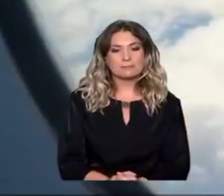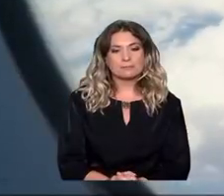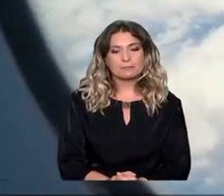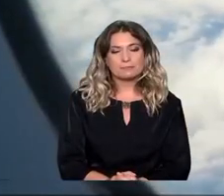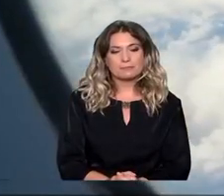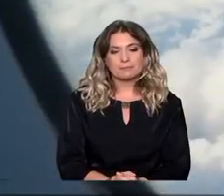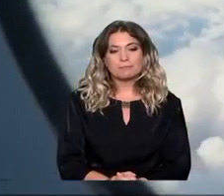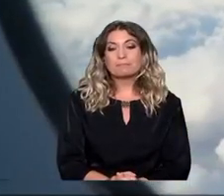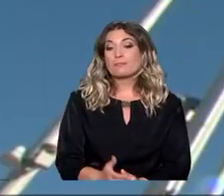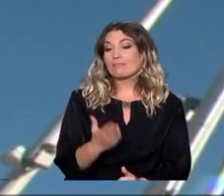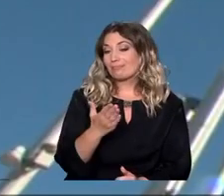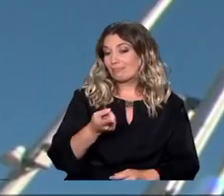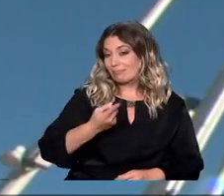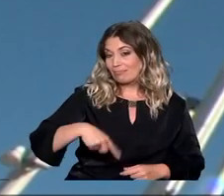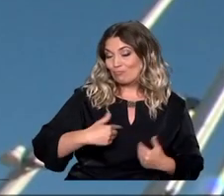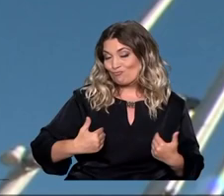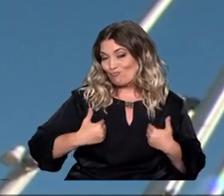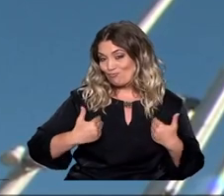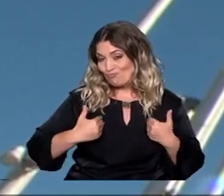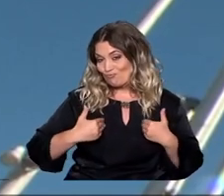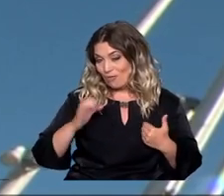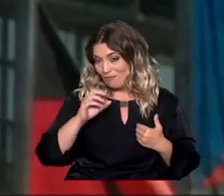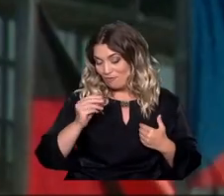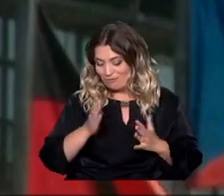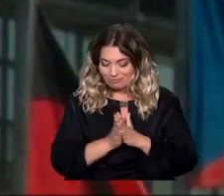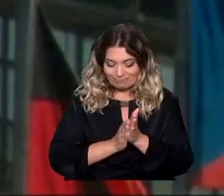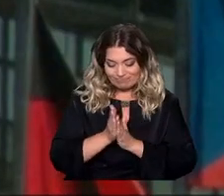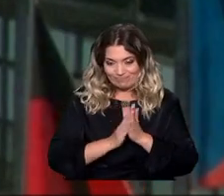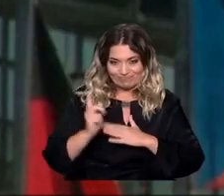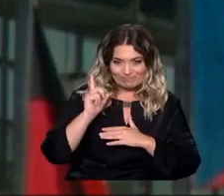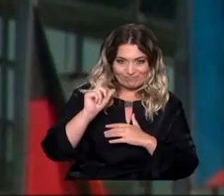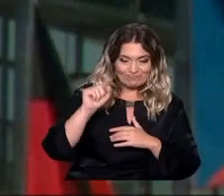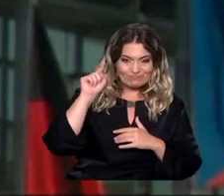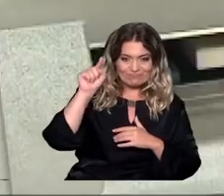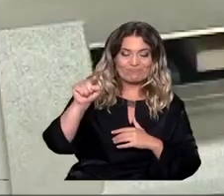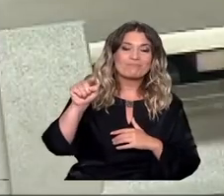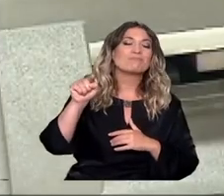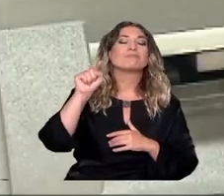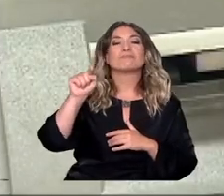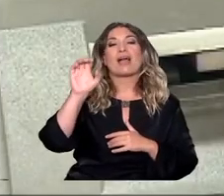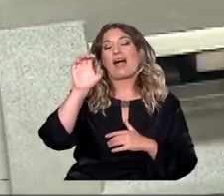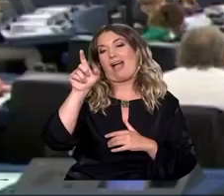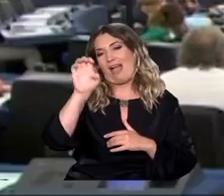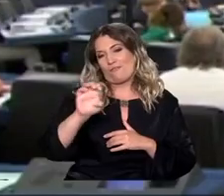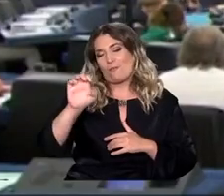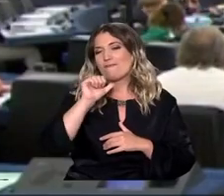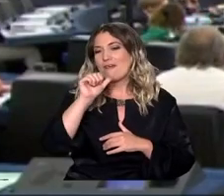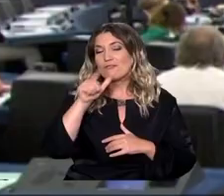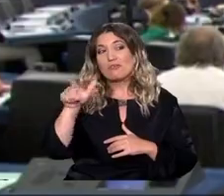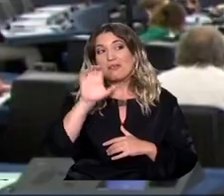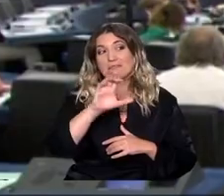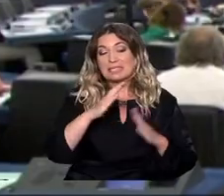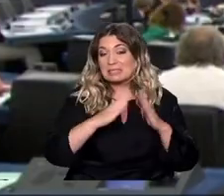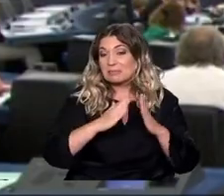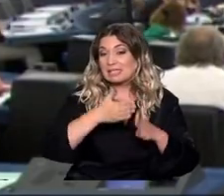Πακέτα άλλων βαλίτσες για Ευρωβουλή είναι ευρωβουλευτές και το σαφάρι για σπίτι και γραφείο ξεκινά. Το Δευτέρι έχει βγει. Πόσα λοιπόν θα λάβει ο κάθε ευρωβουλευτής για